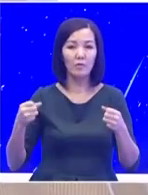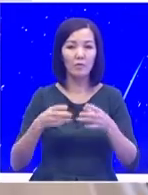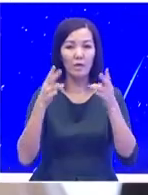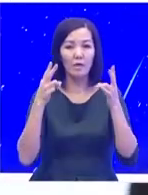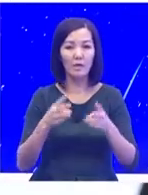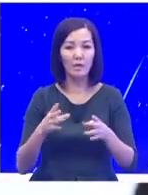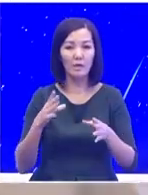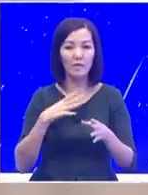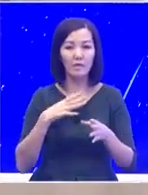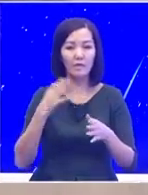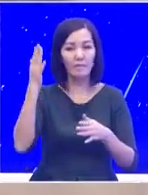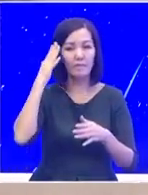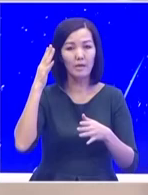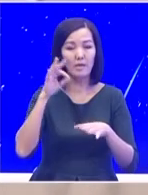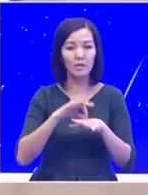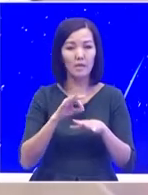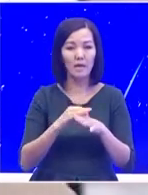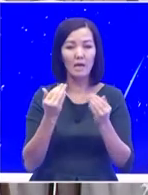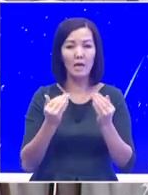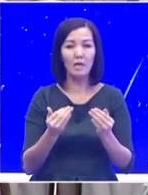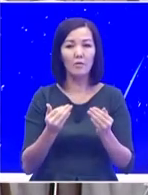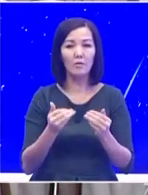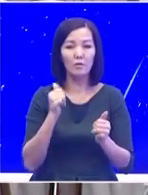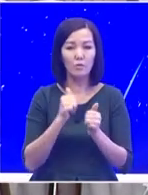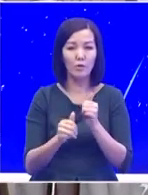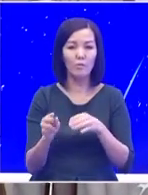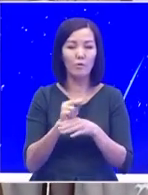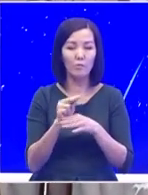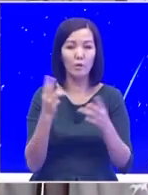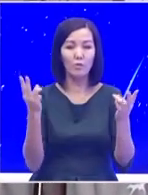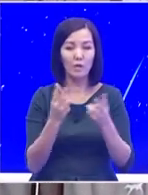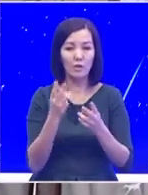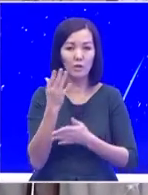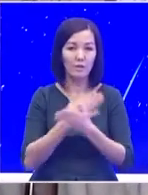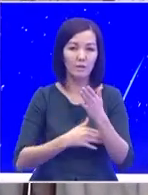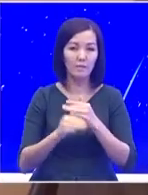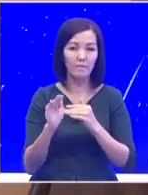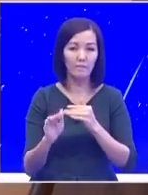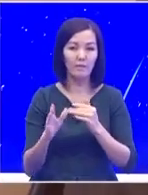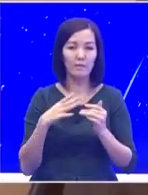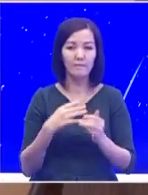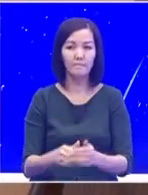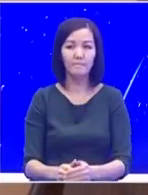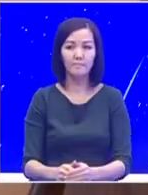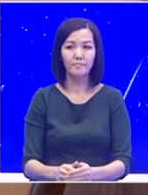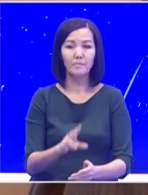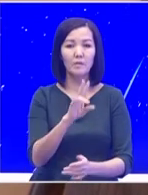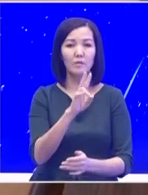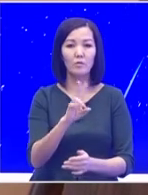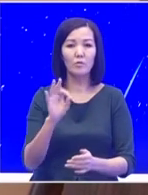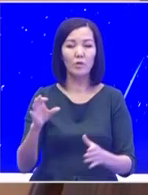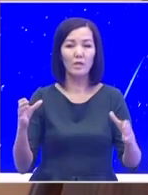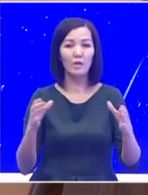бала бас сүйек ми жарақатын алған. Әлі күнге үнемі емдеуді қажет етеді дейді анасы. Нұр Отаннан жұмыс сұрадым